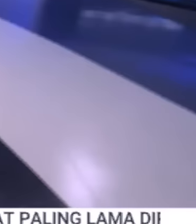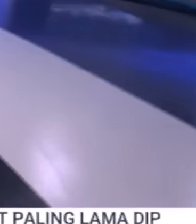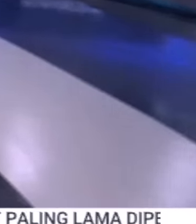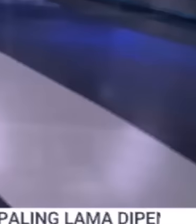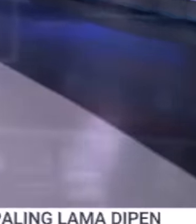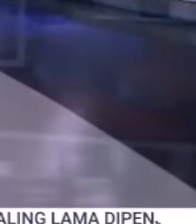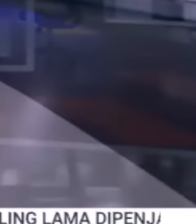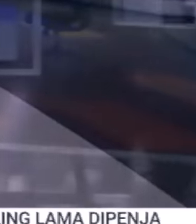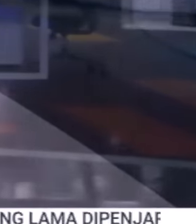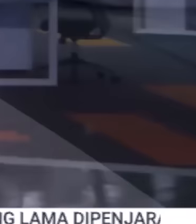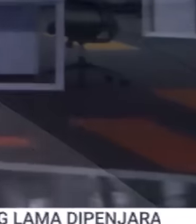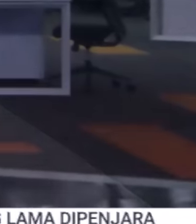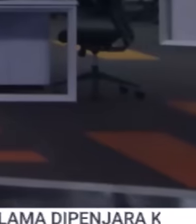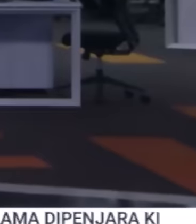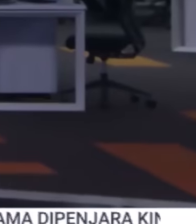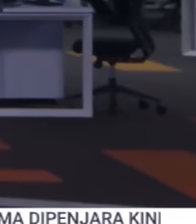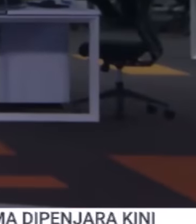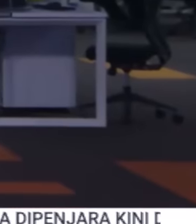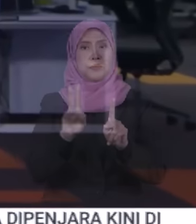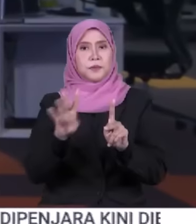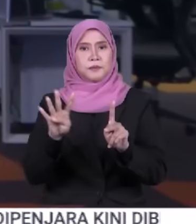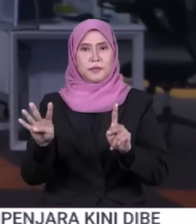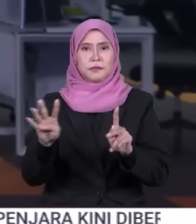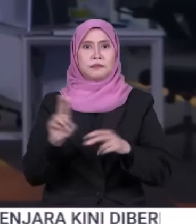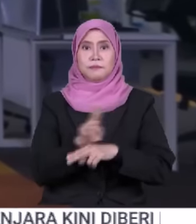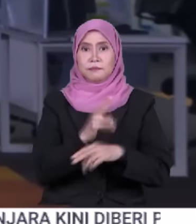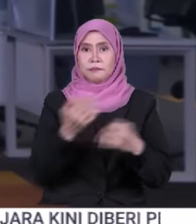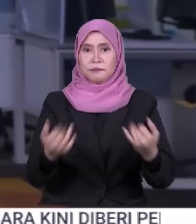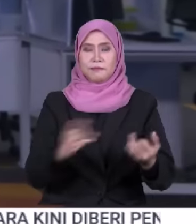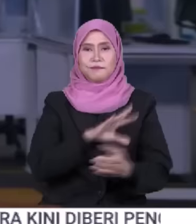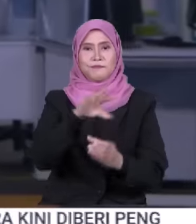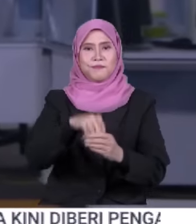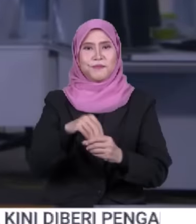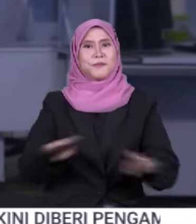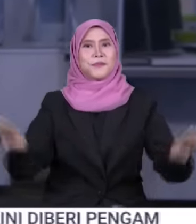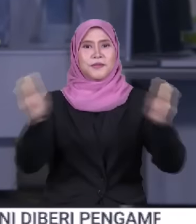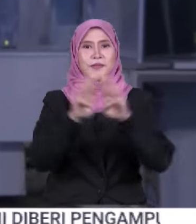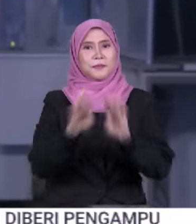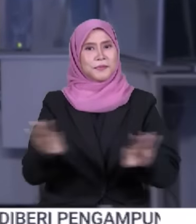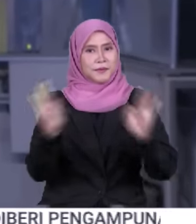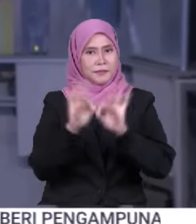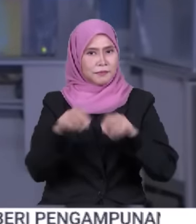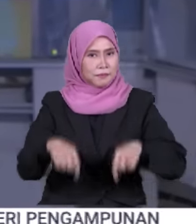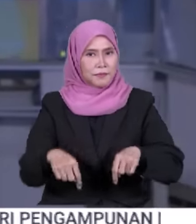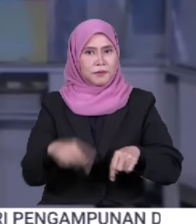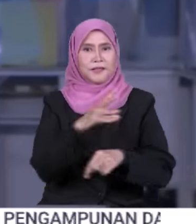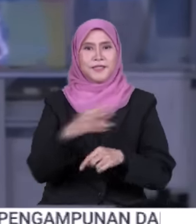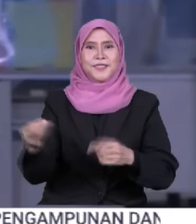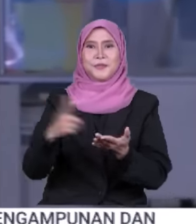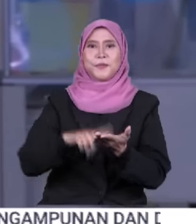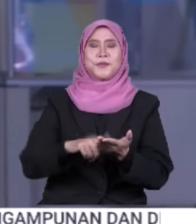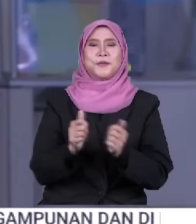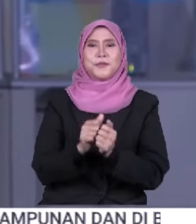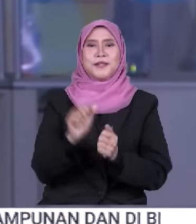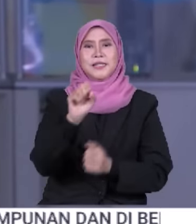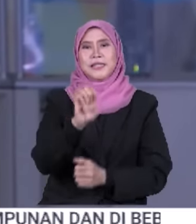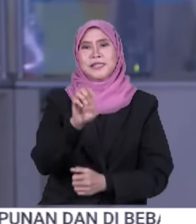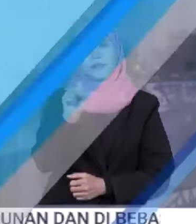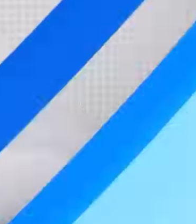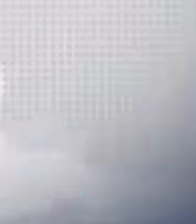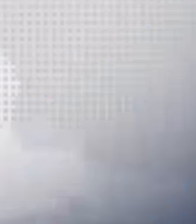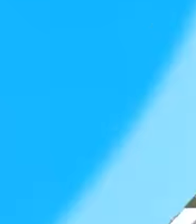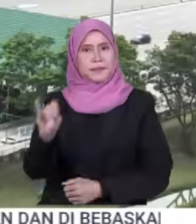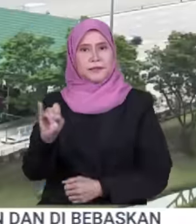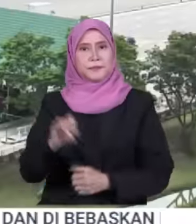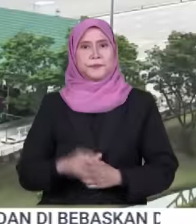Assalamualaikum, salam Malaysia Madani. Kanta 744 dimulakan dengan rangkuman berita-berita utama hari ini dan perinciannya dalam segmen esensi.